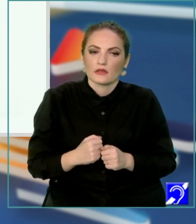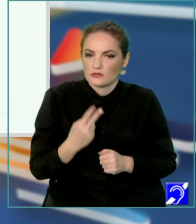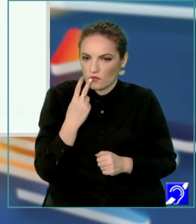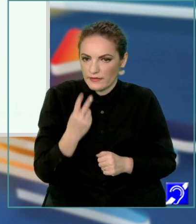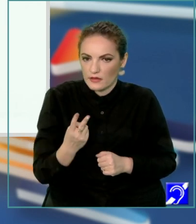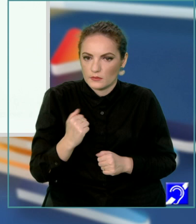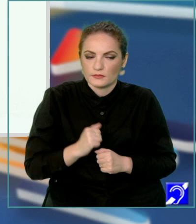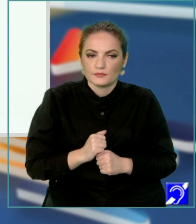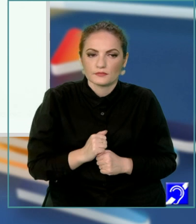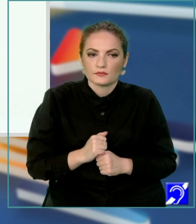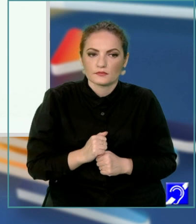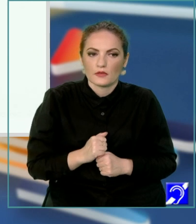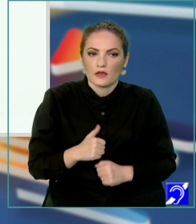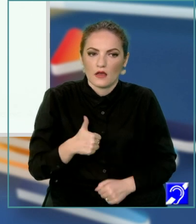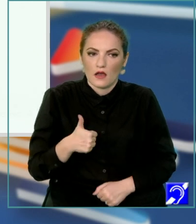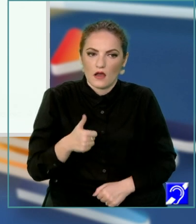primi si